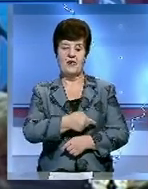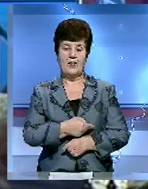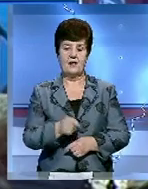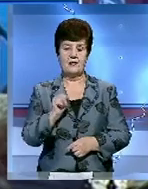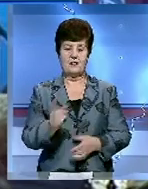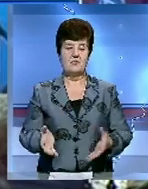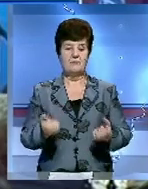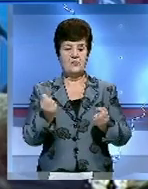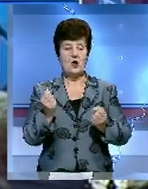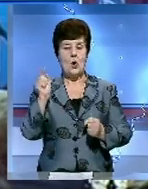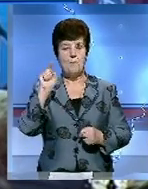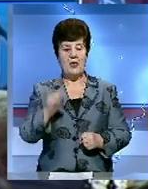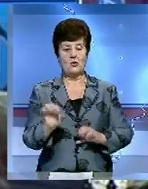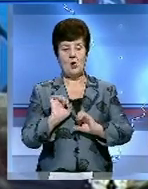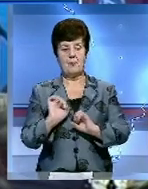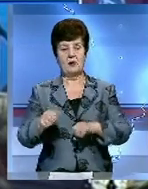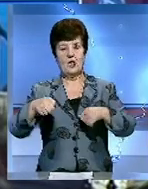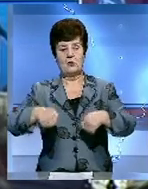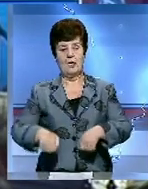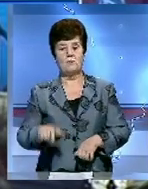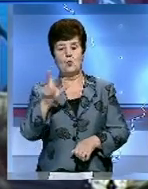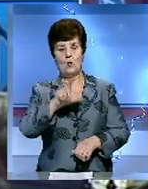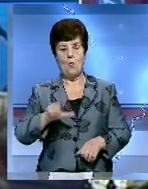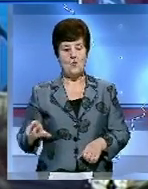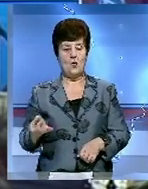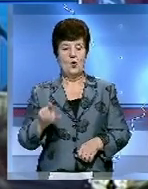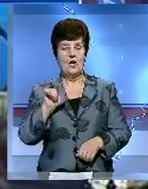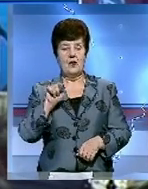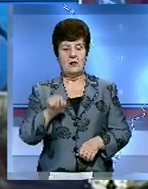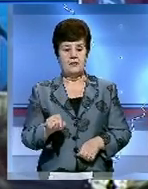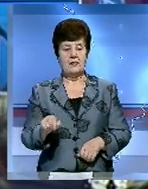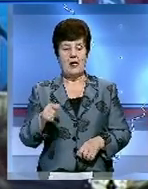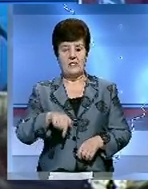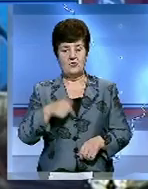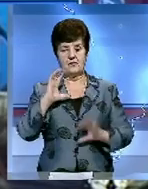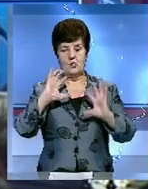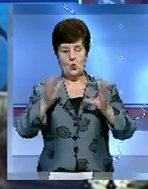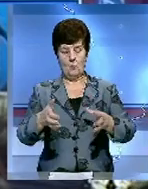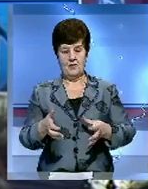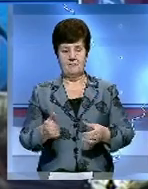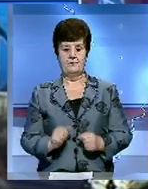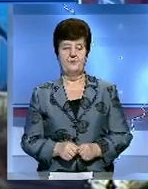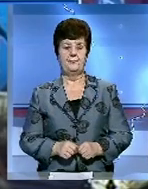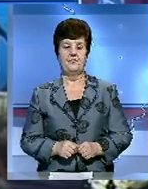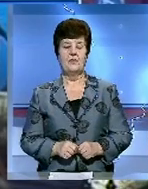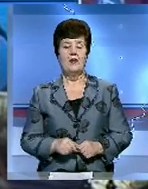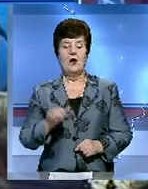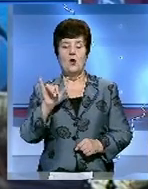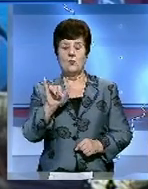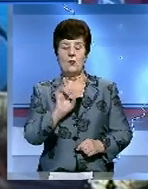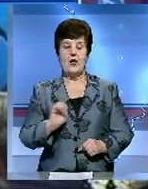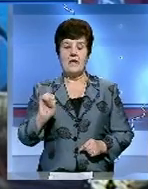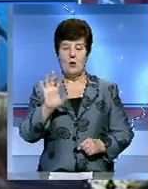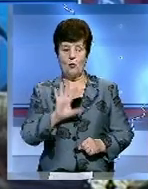pentru apărătorii drepturilor omului din întreaga lume. Uniunea Europeană în